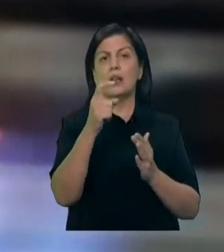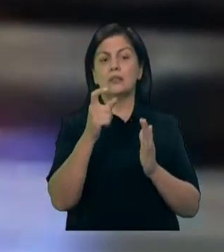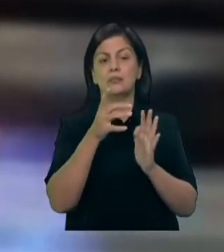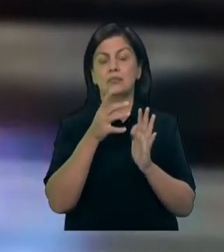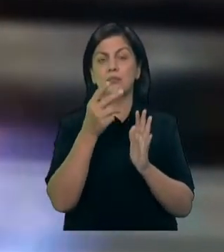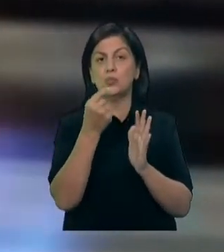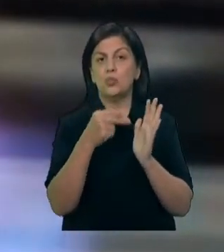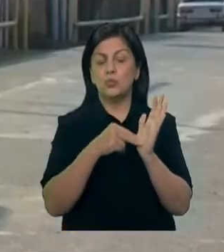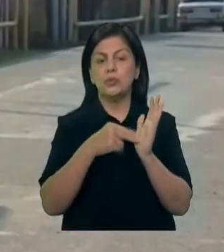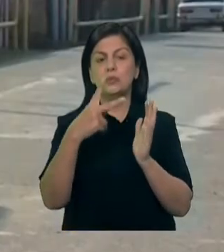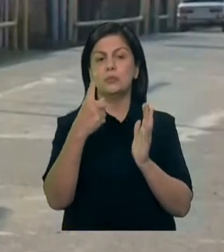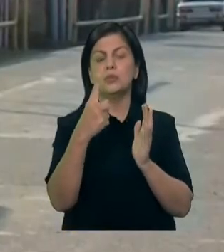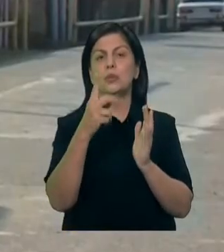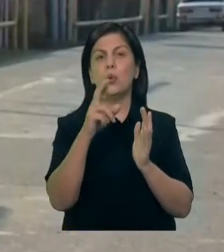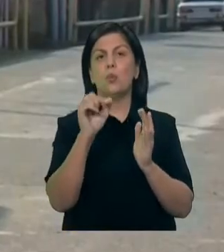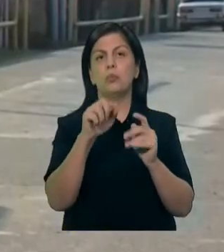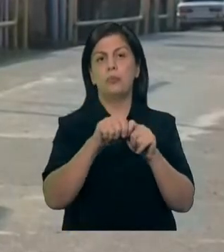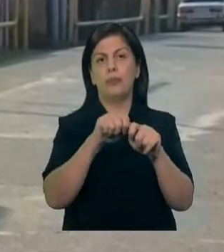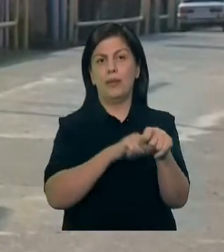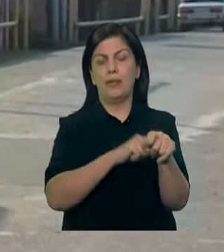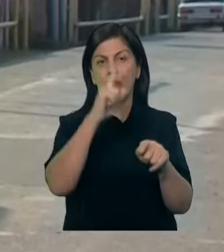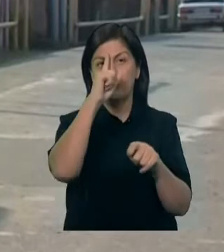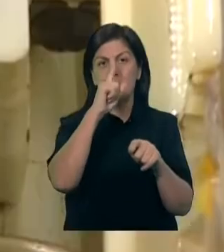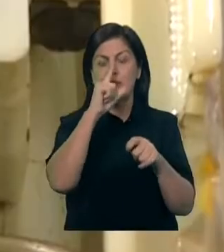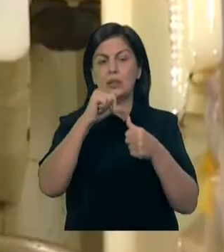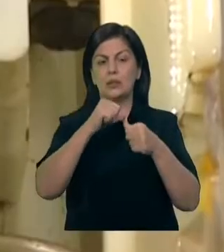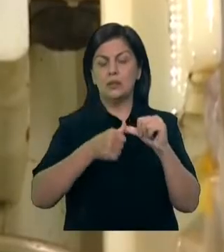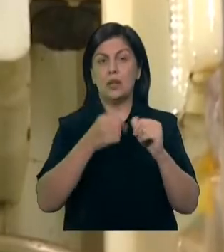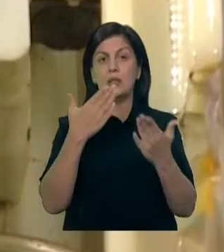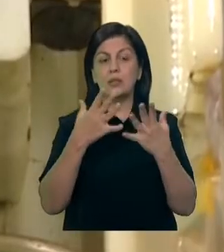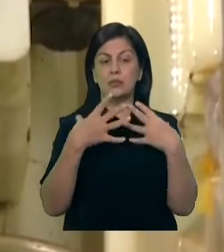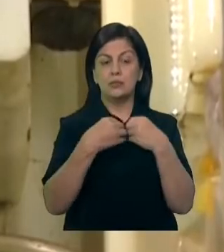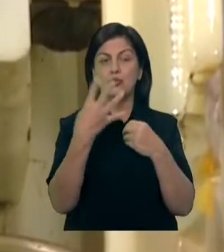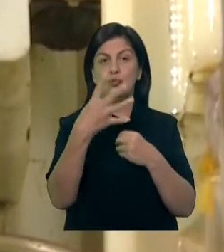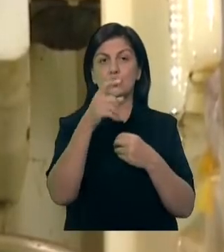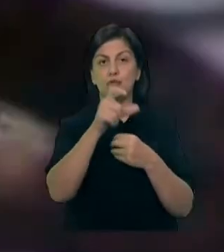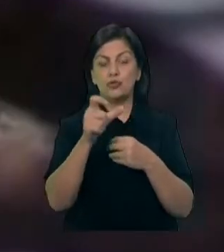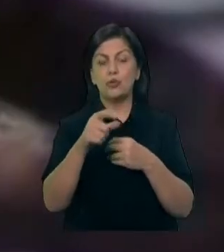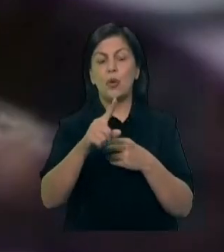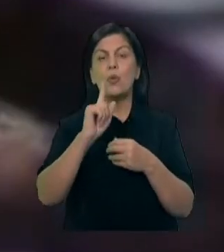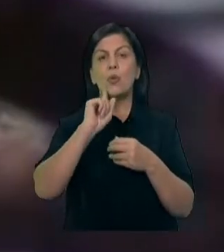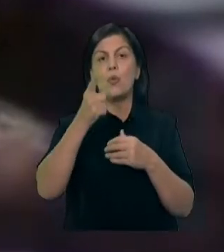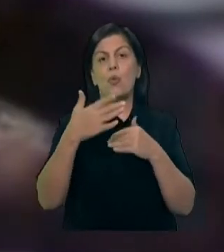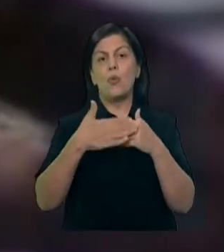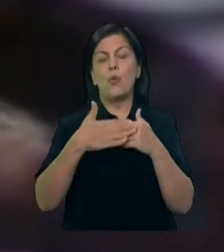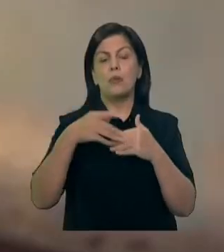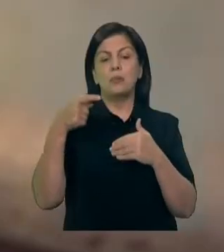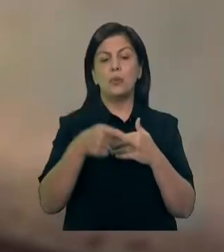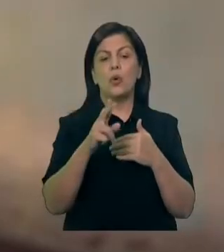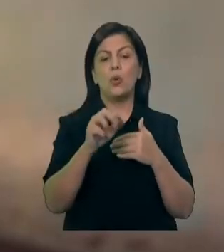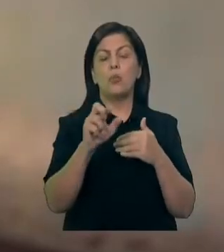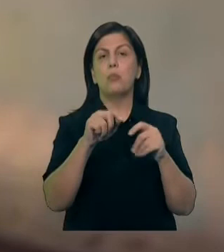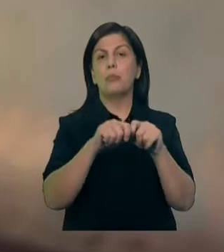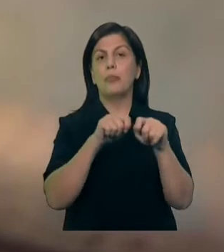21 kubmetr müəyyənləşdirilib. Orta statistik ailə tərkibinin 4 nəfər olduğunu nəzərə alsaq, bu da il ərzində təxminən 1000 kubmetr qaz